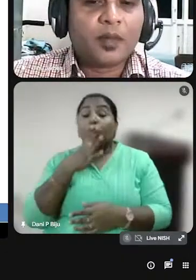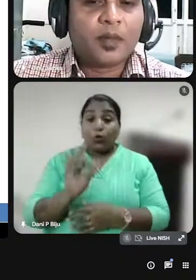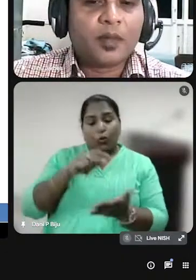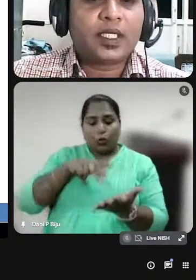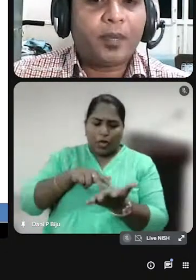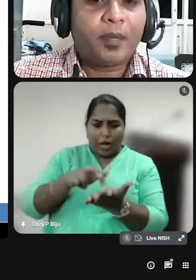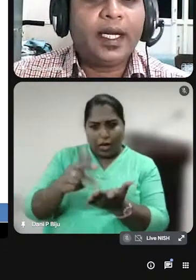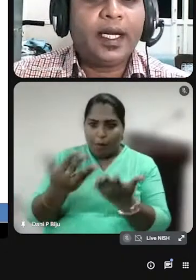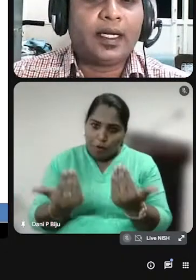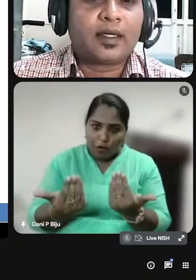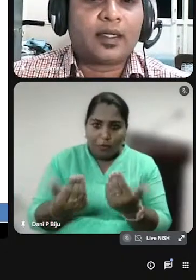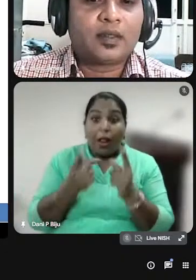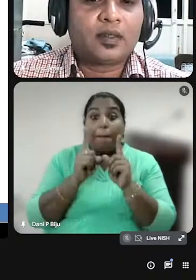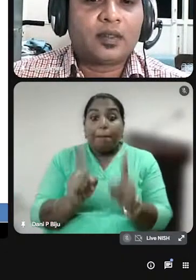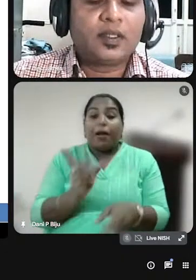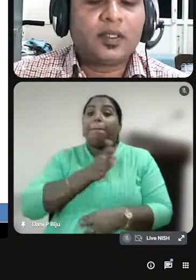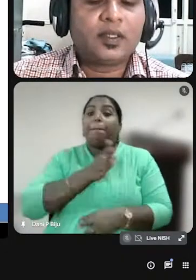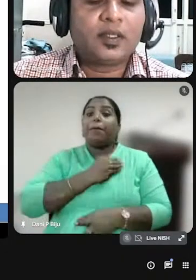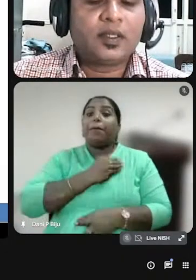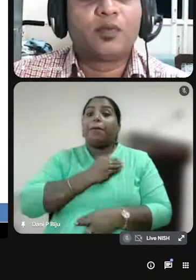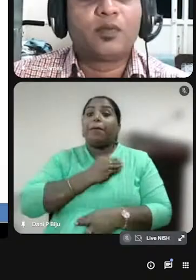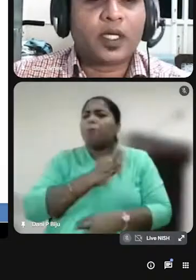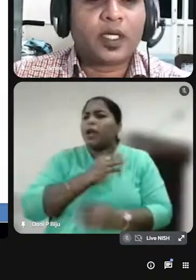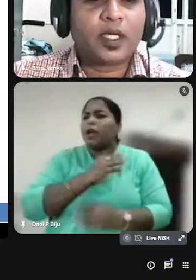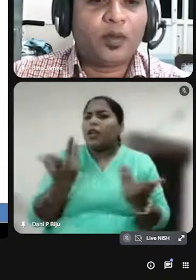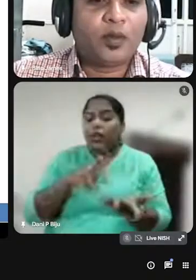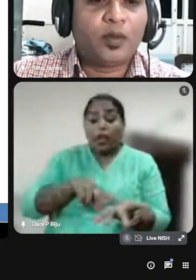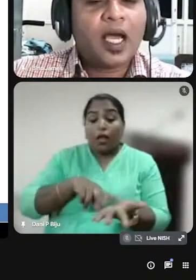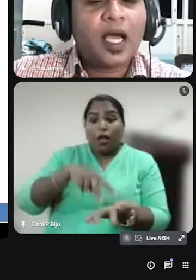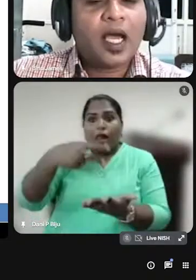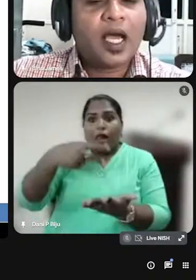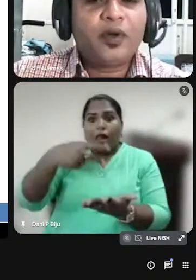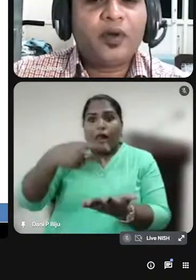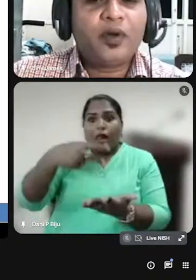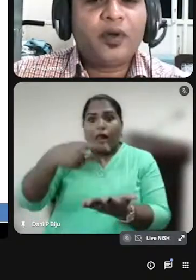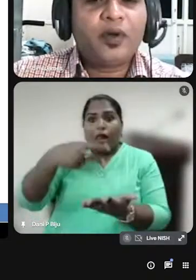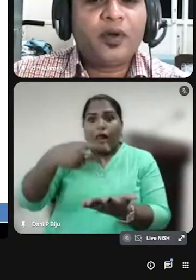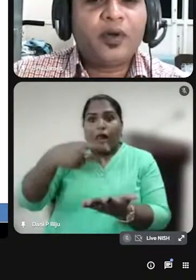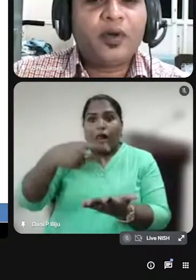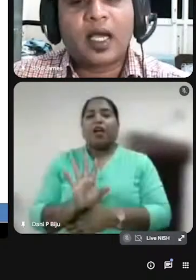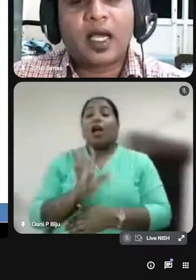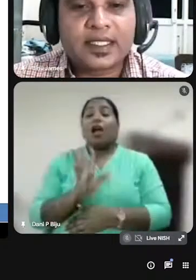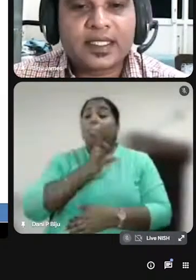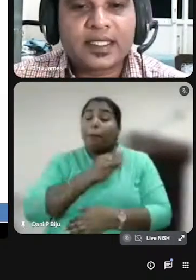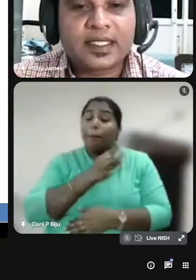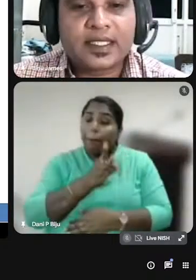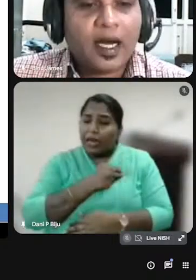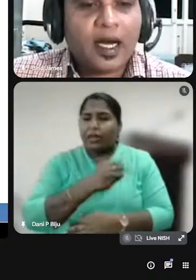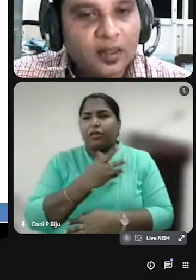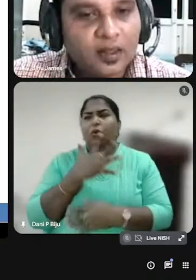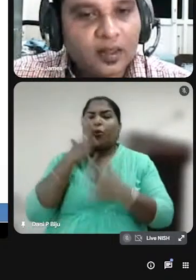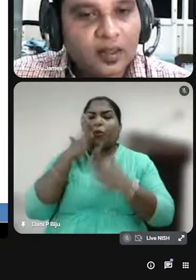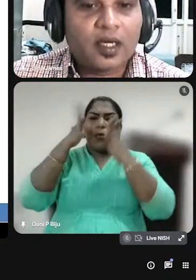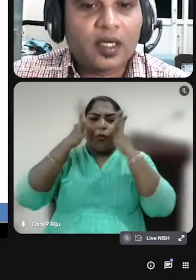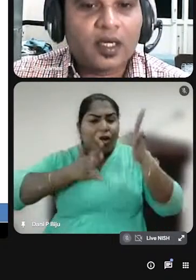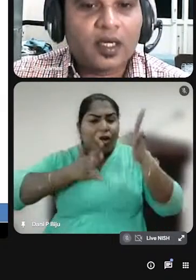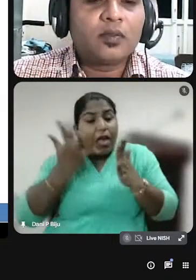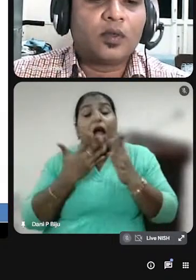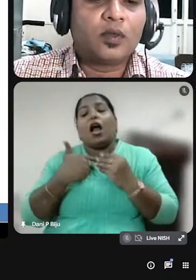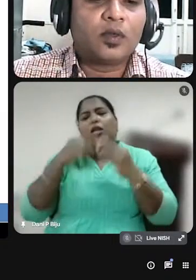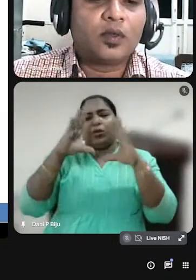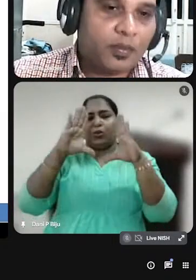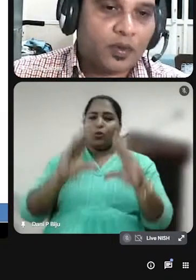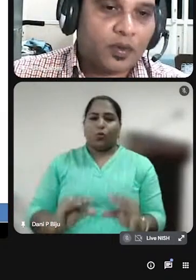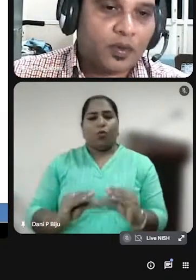പറ്റും, പക്ഷെ പേടിയാണ്, ഞാൻ വീഴുമോ എന്നുള്ളൊരു പേടി, ആ ഒരു ഭയം അല്ലെങ്കിൽ ഒരു ആശങ്ക, അത് കുറയ്ക്കുക